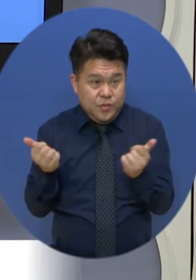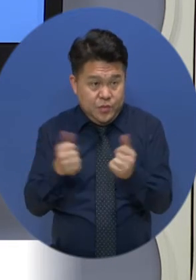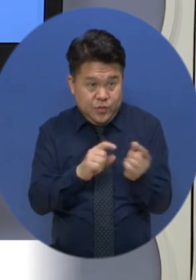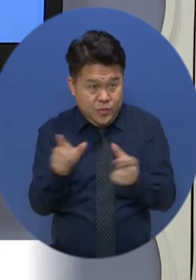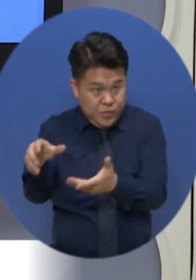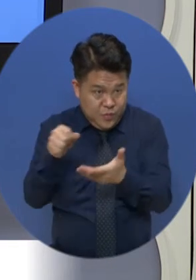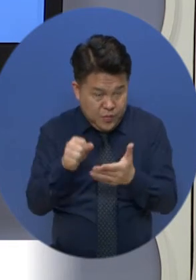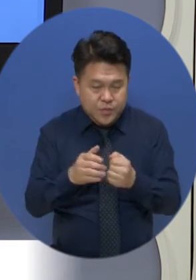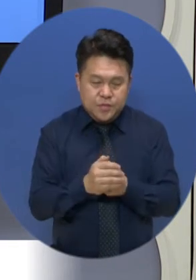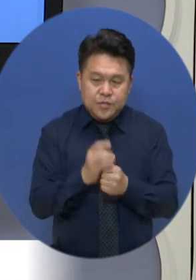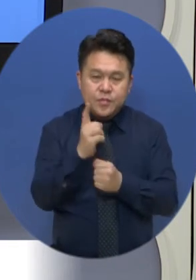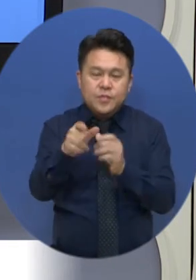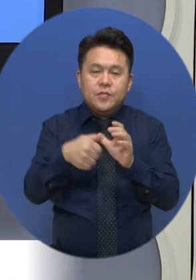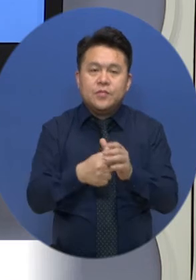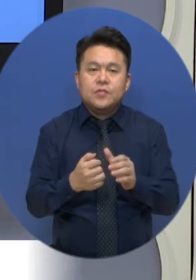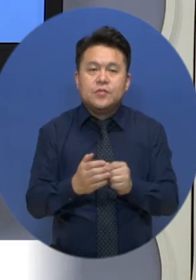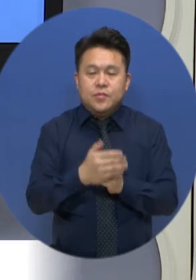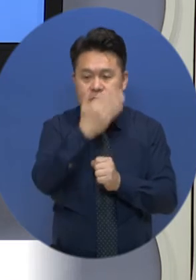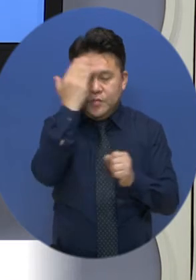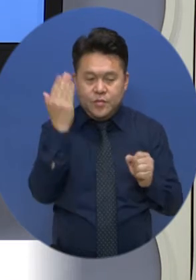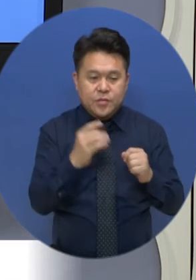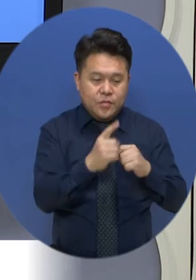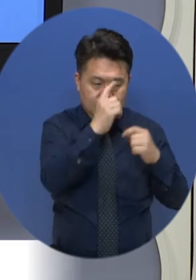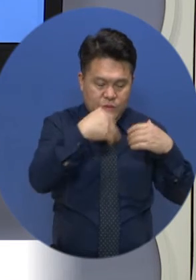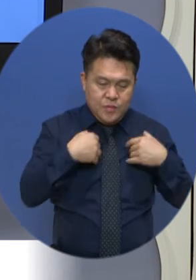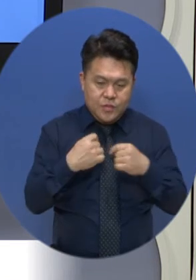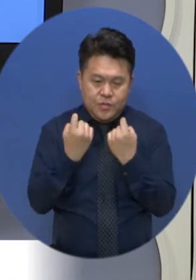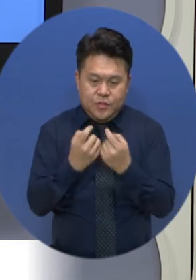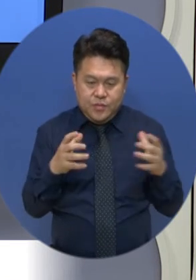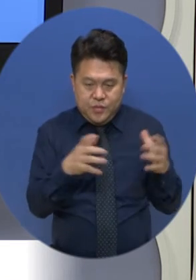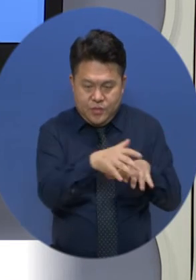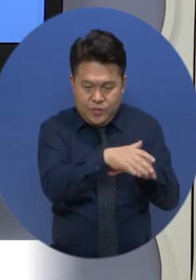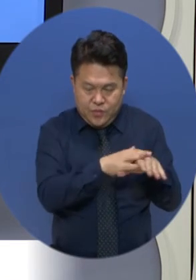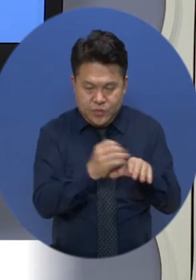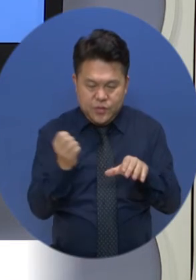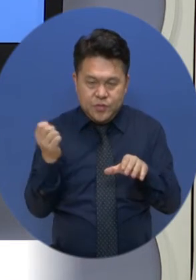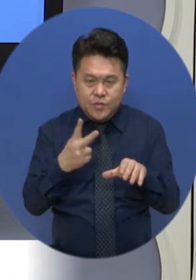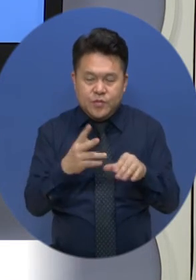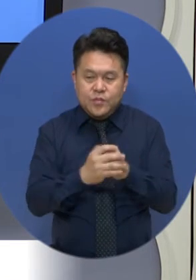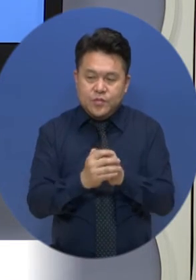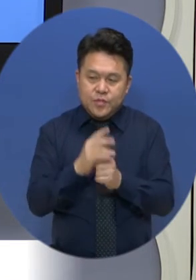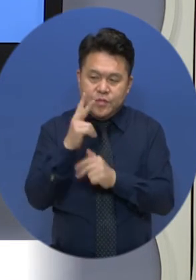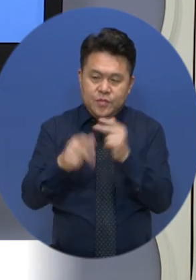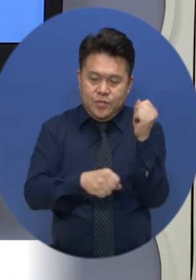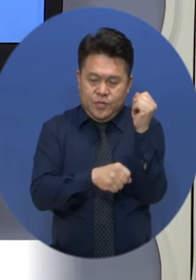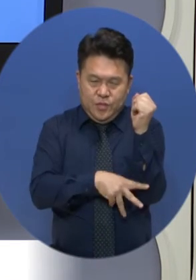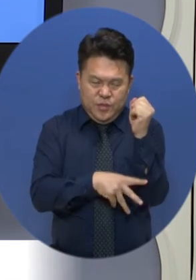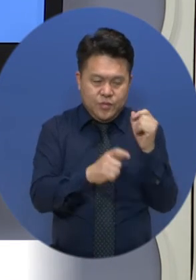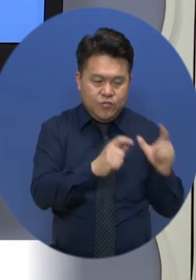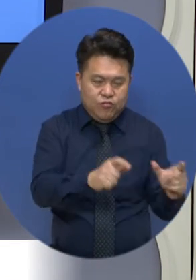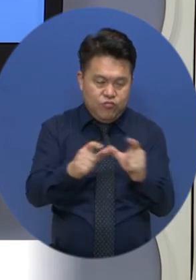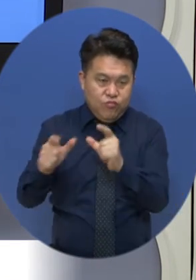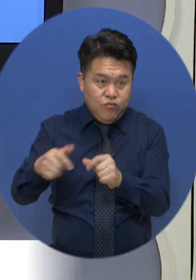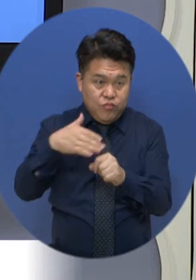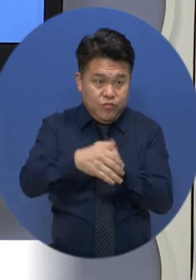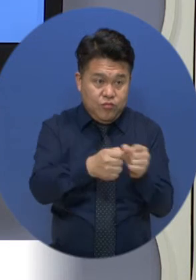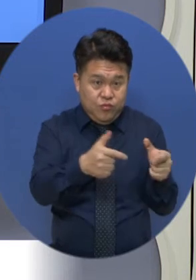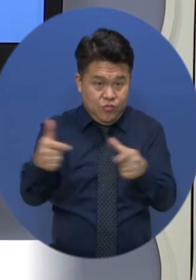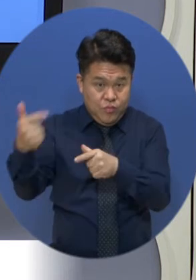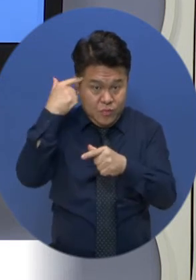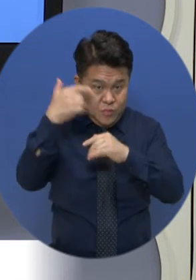서울시는 내년에는 청년 거버넌스 와 청연 사업의 기반을 자치구 단위로 넓힐 계획 이라고 밝혔습니다